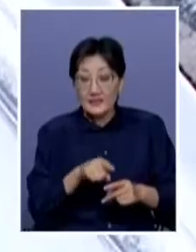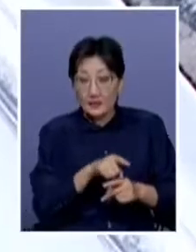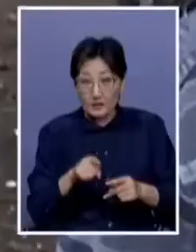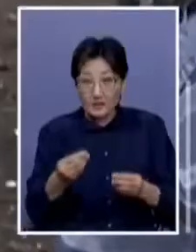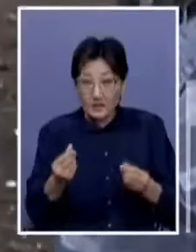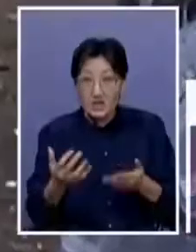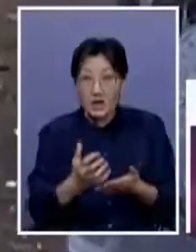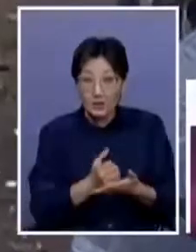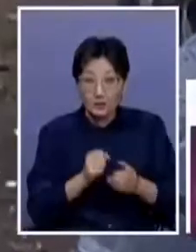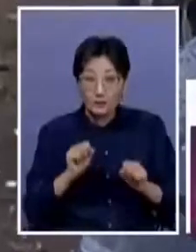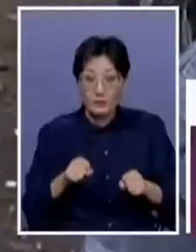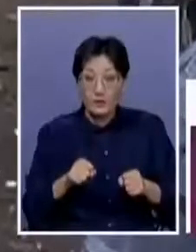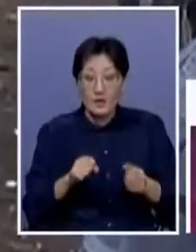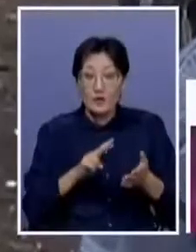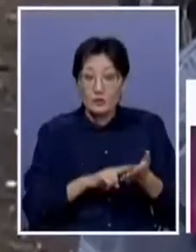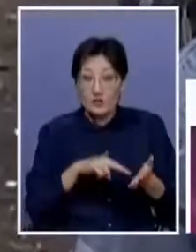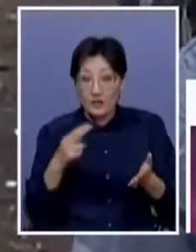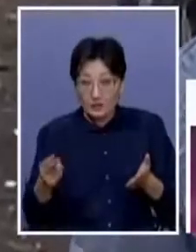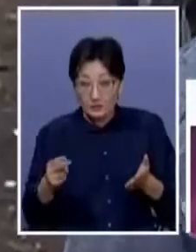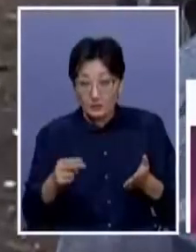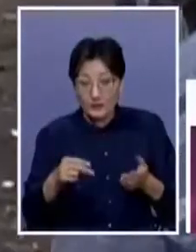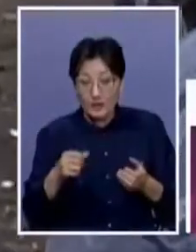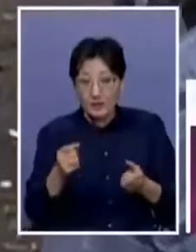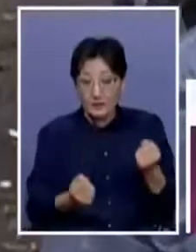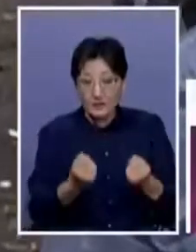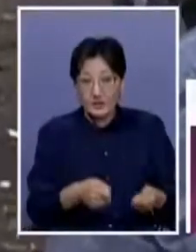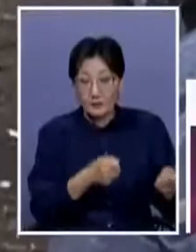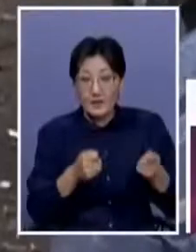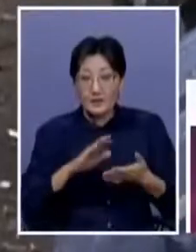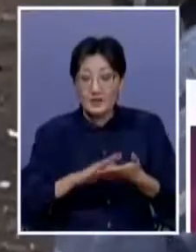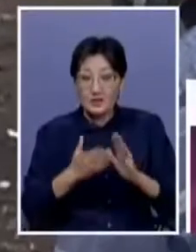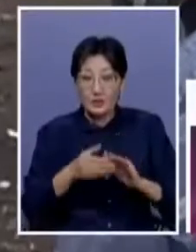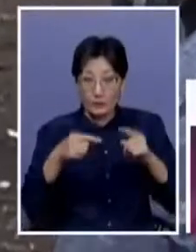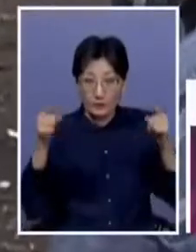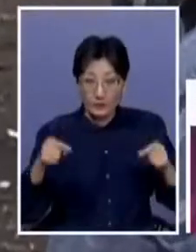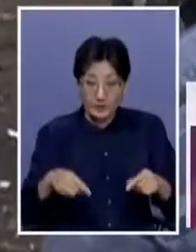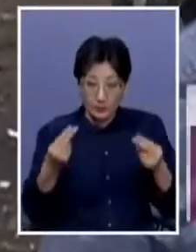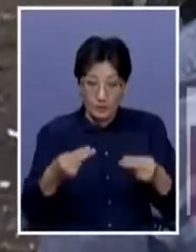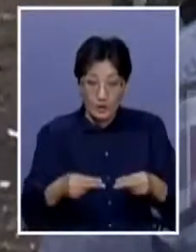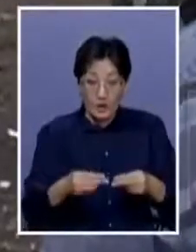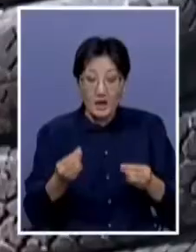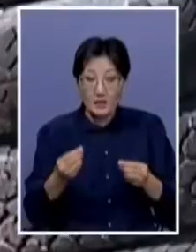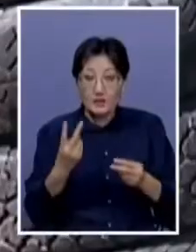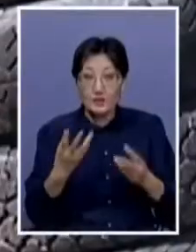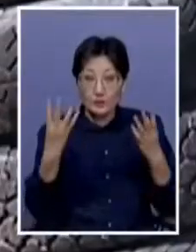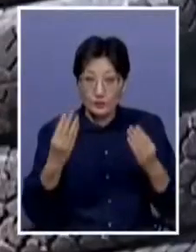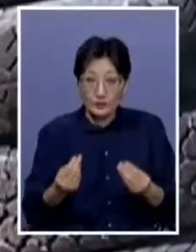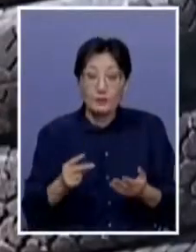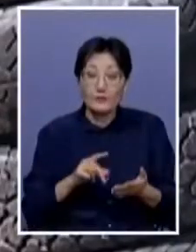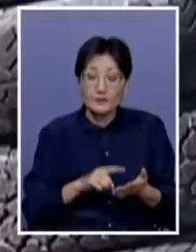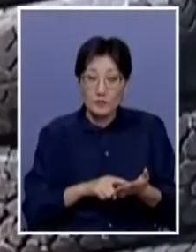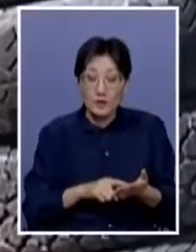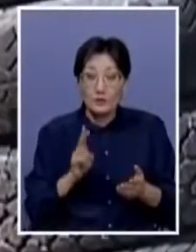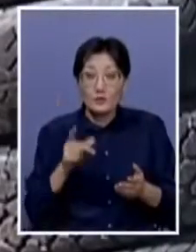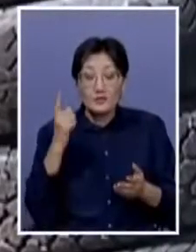алады. Учеттан шығарып алып келдім машиналарды. Қазір договорға қол қоямын. Ақшасы екі күнде түседі. Біреу білсе,